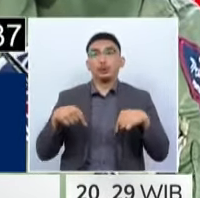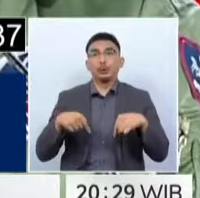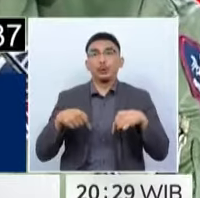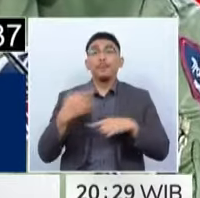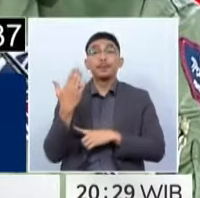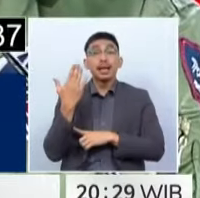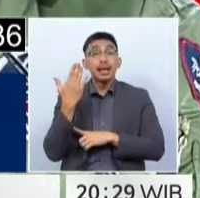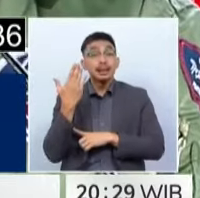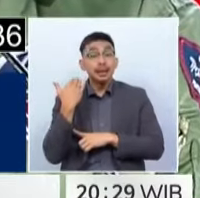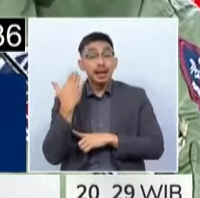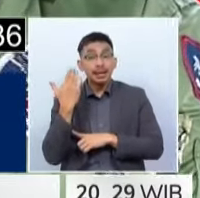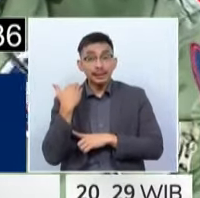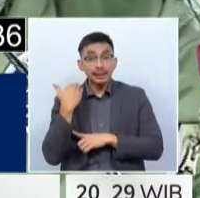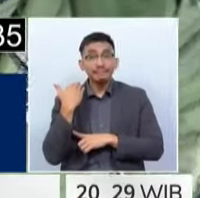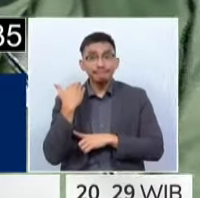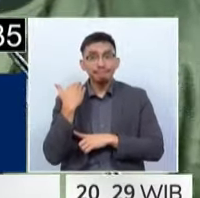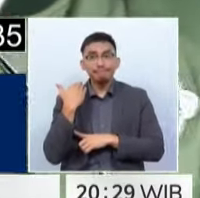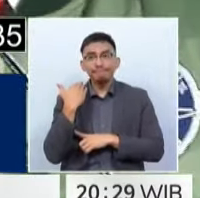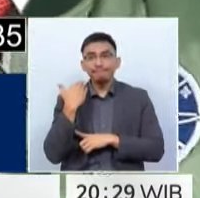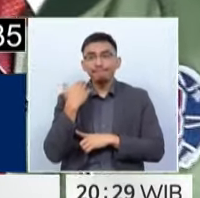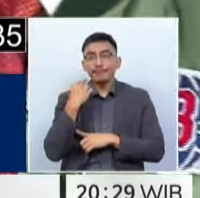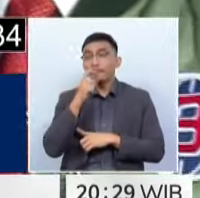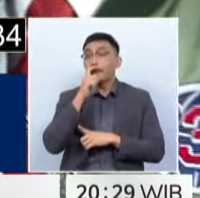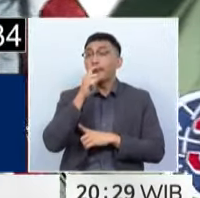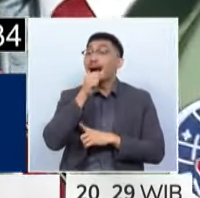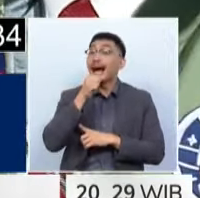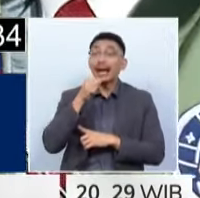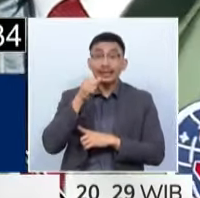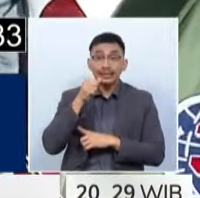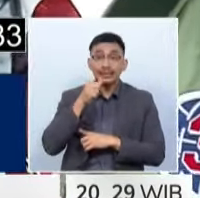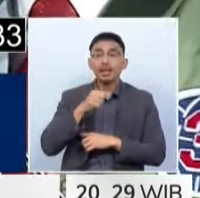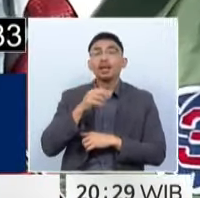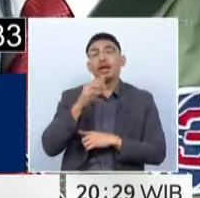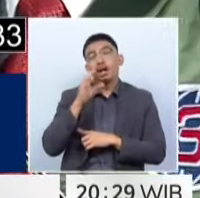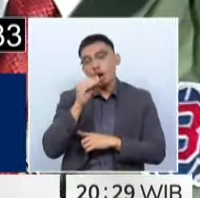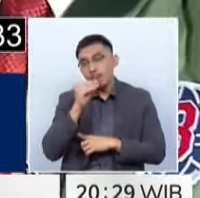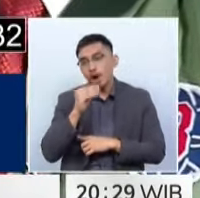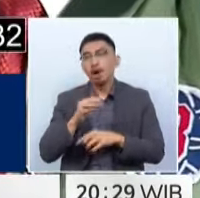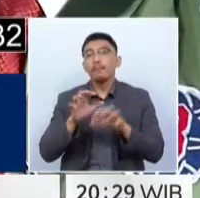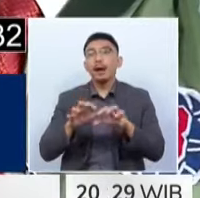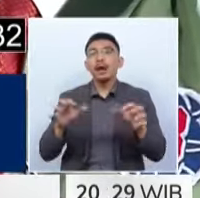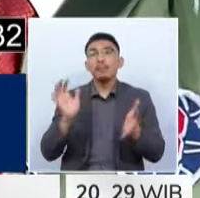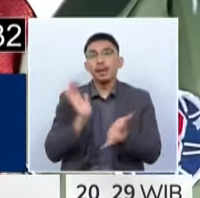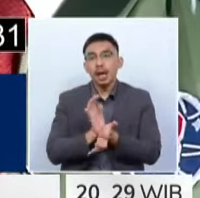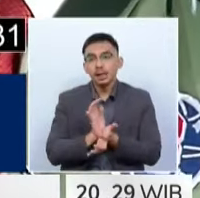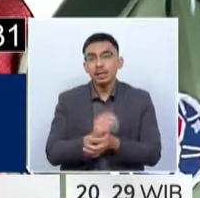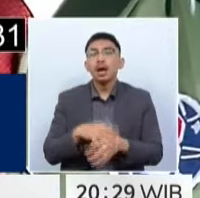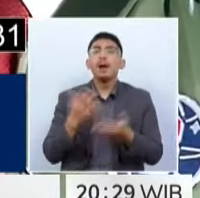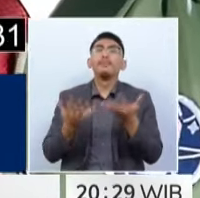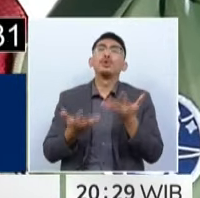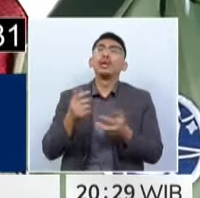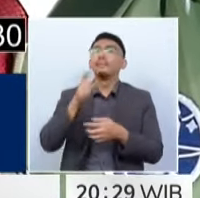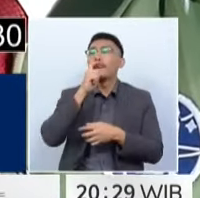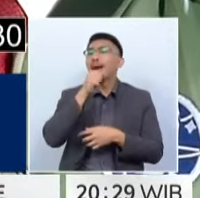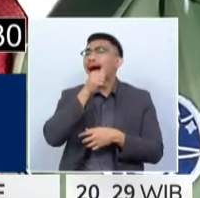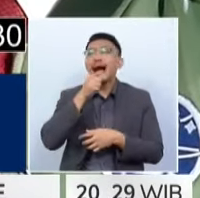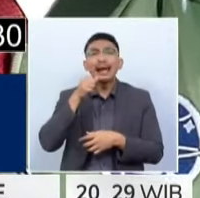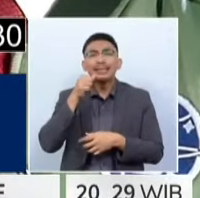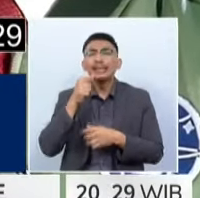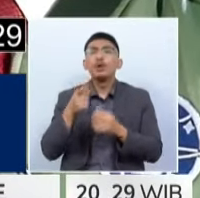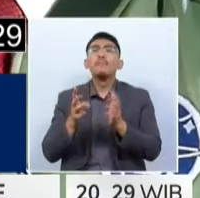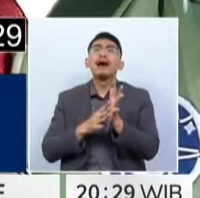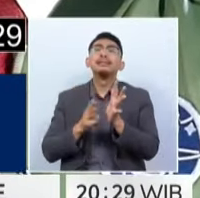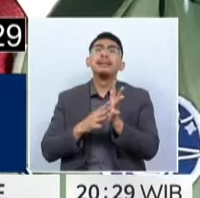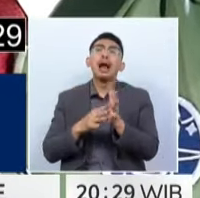ya sekali lagi Pak Anis ngomong-ngomong barang bekas karena Pak Anis rupanya tidak mengerti masalah pertahanan ya tidak